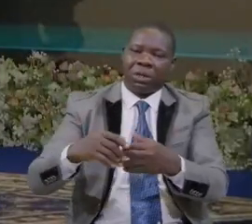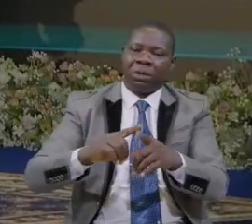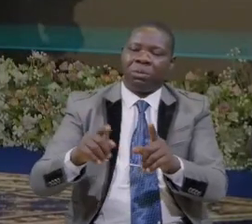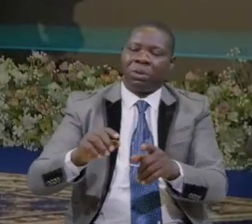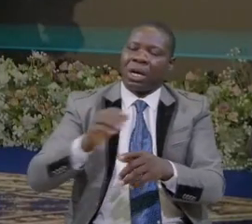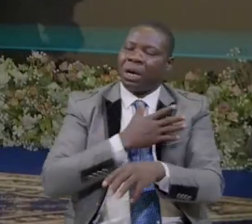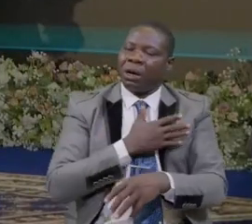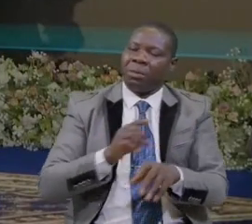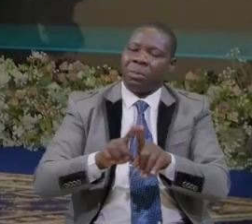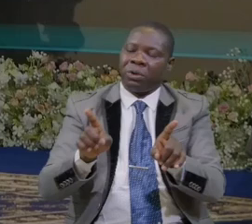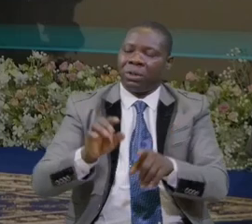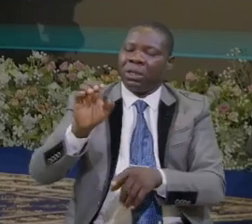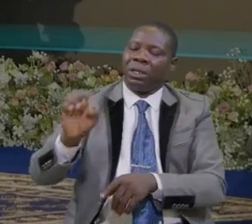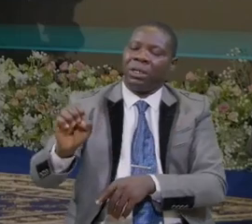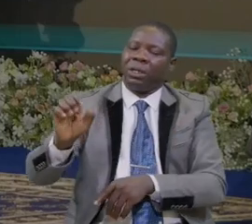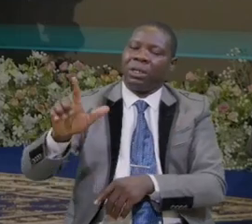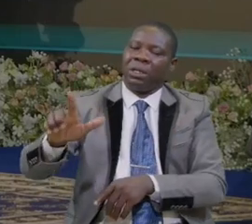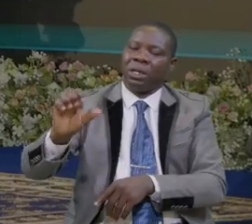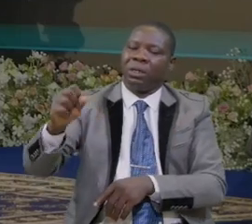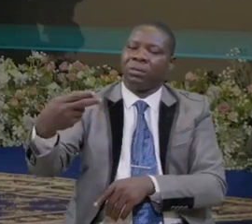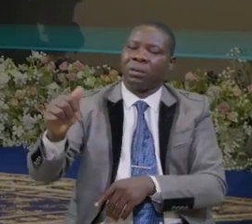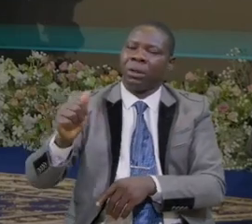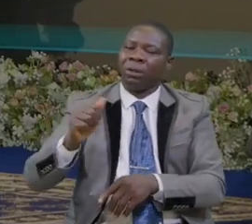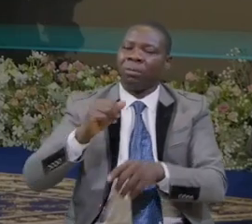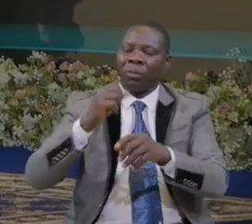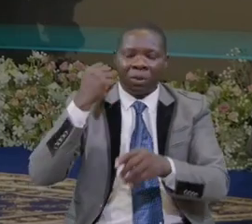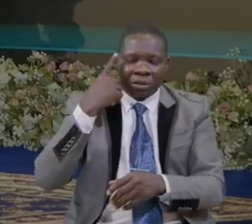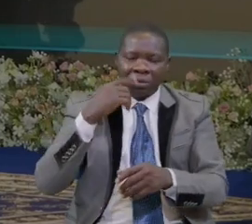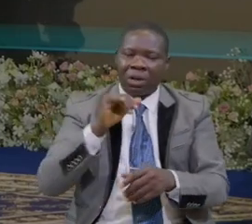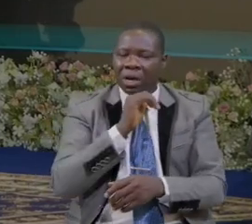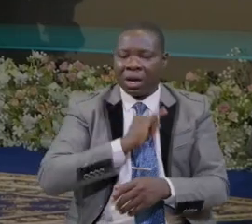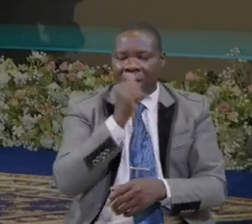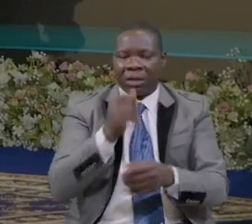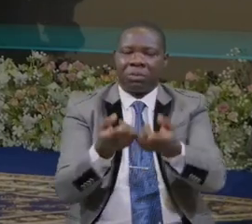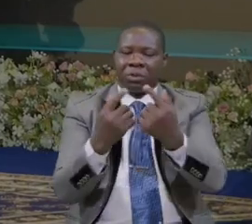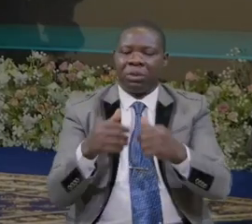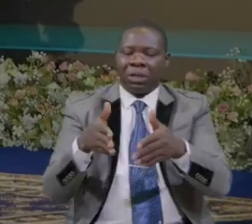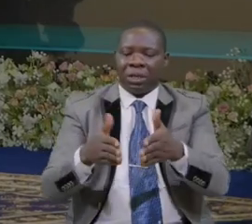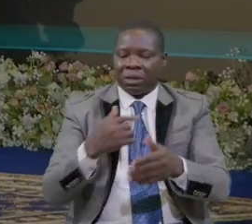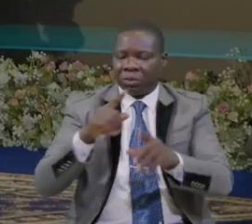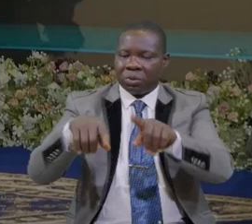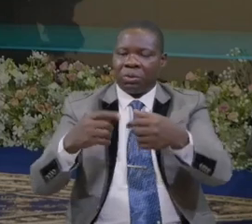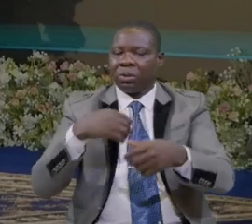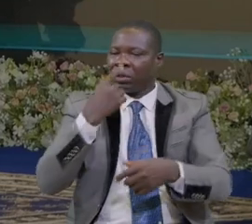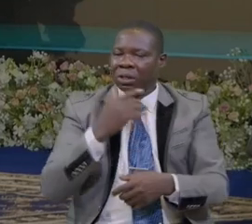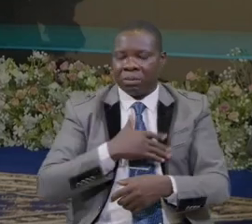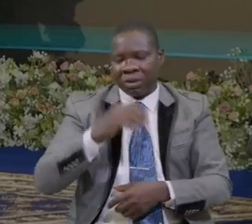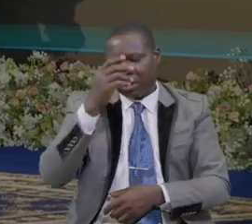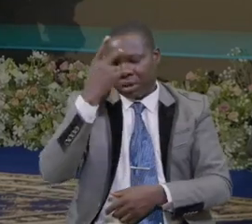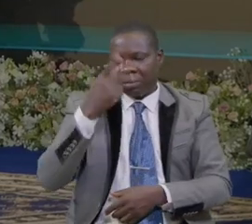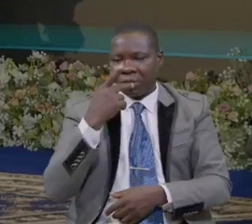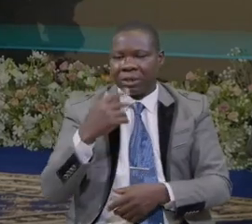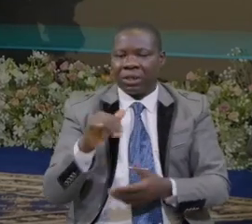a dit, je reviens. Il va dire à papa, maman, que je suis parti. Il a dit, qu'est-ce que j'ai à faire avec toi? Retourne